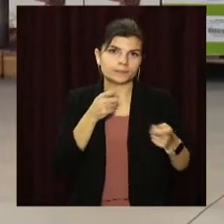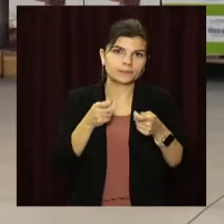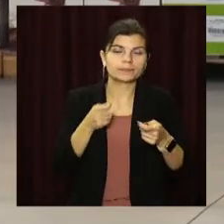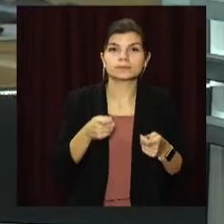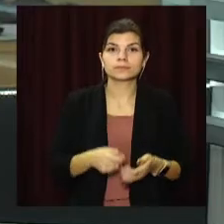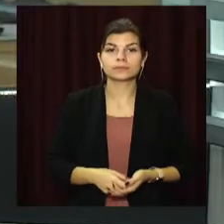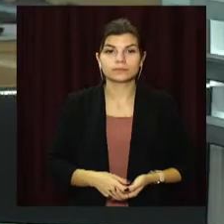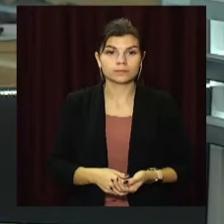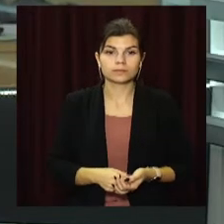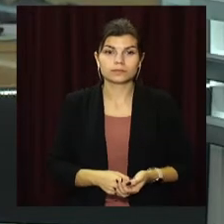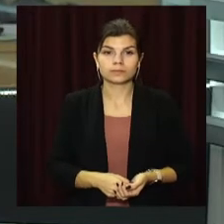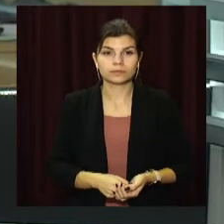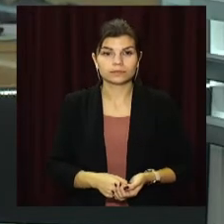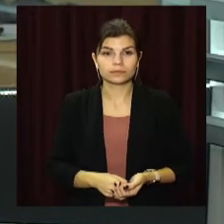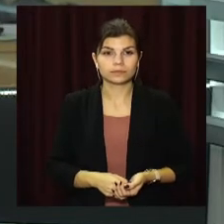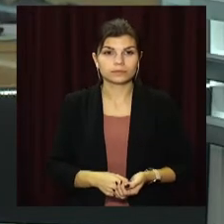«Відкритий».